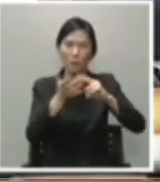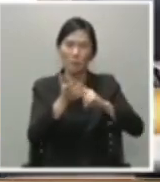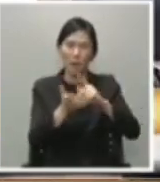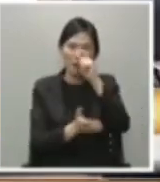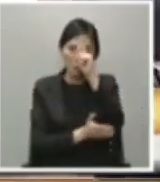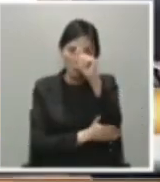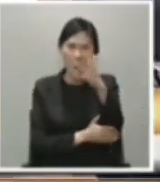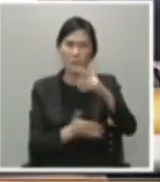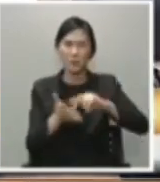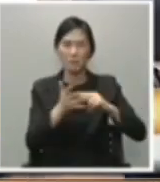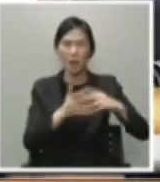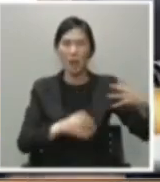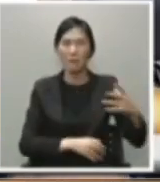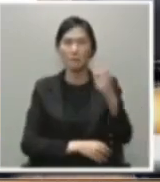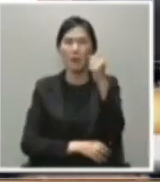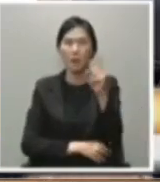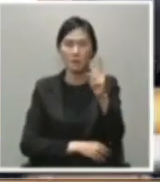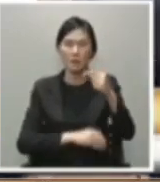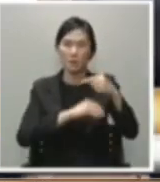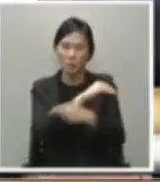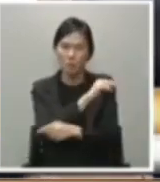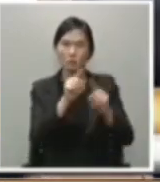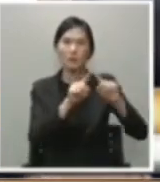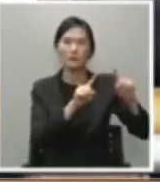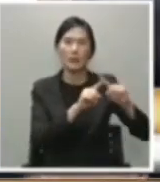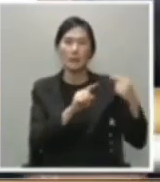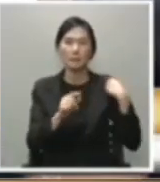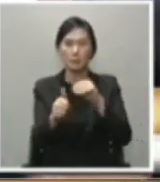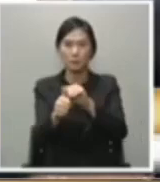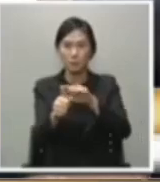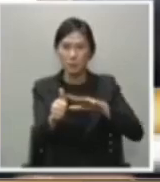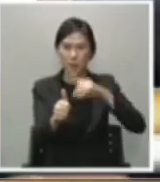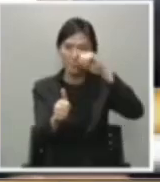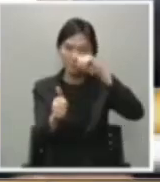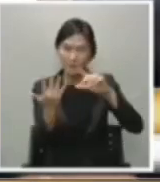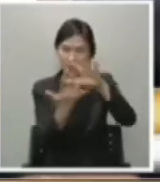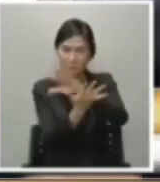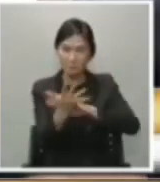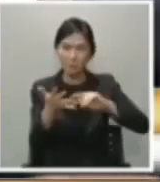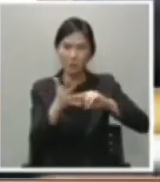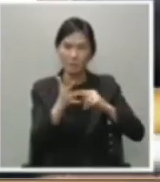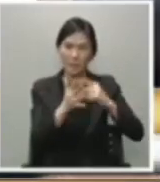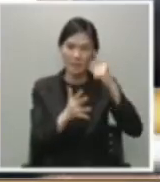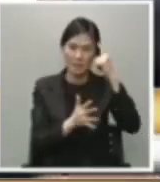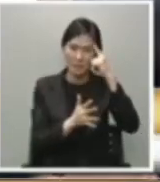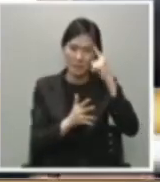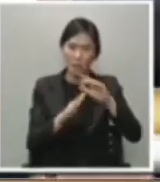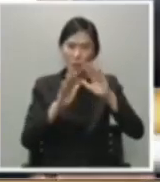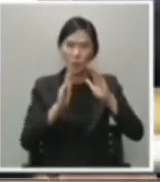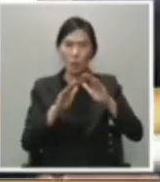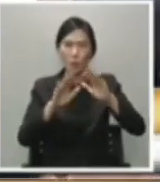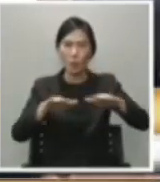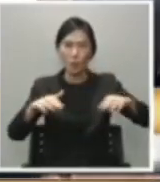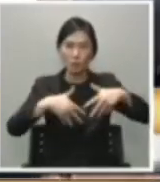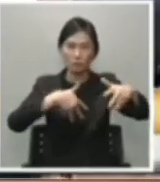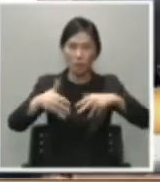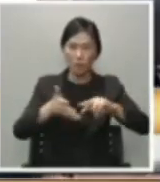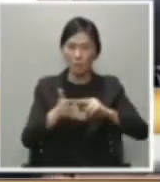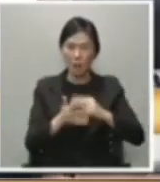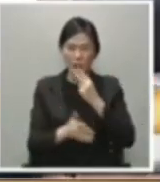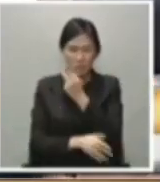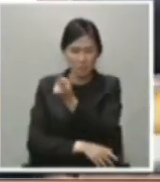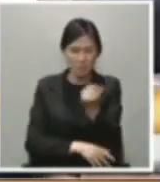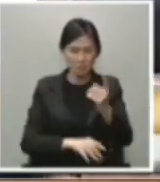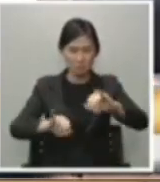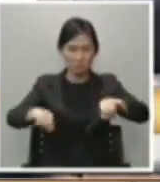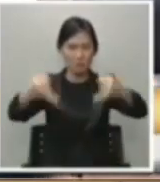ที่ได้มาโดยไม่ชอบธรรมเป็นผู้นำประเทศที่กลางเถื่อนมองเห็นคนเห็นต่างเป็นศัตรูปิด